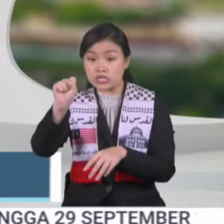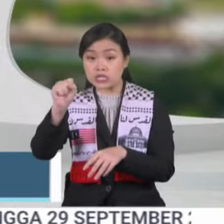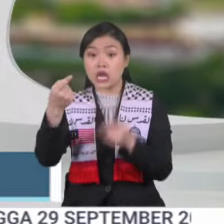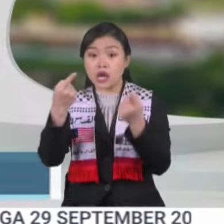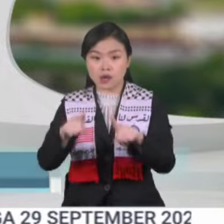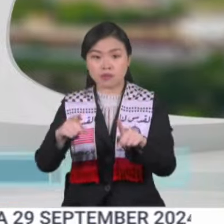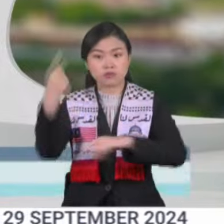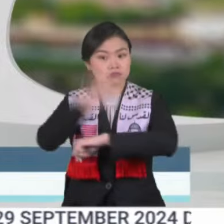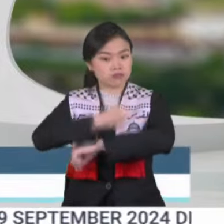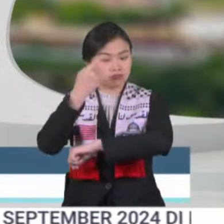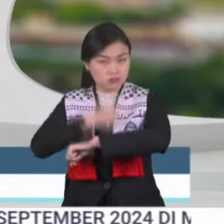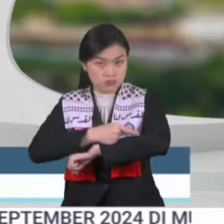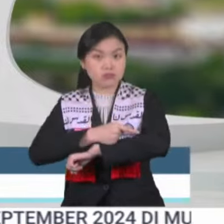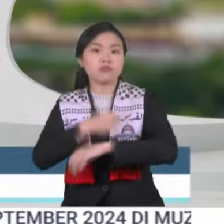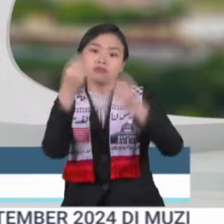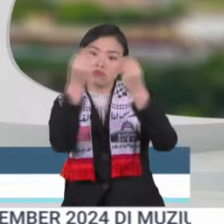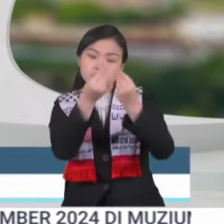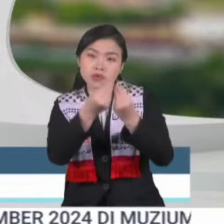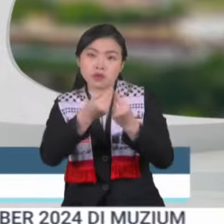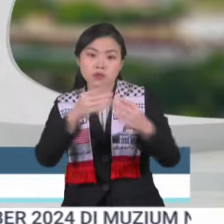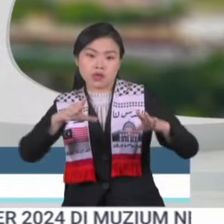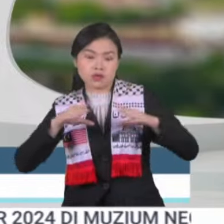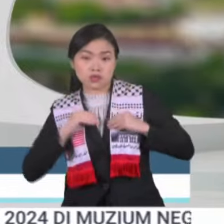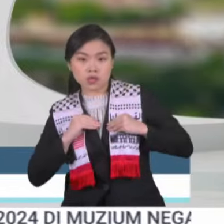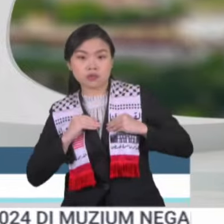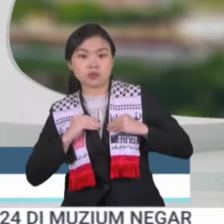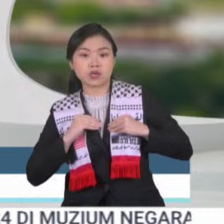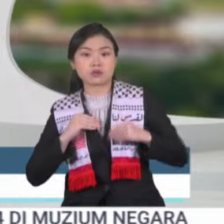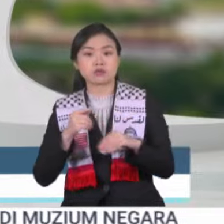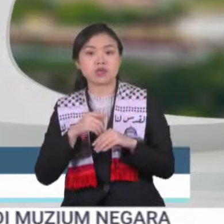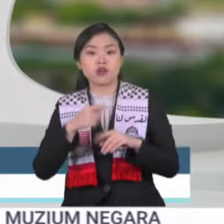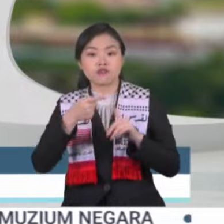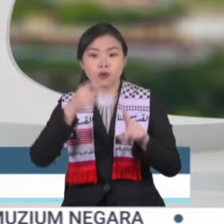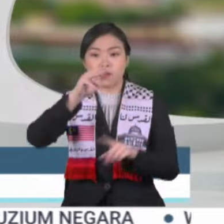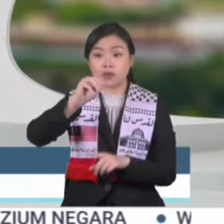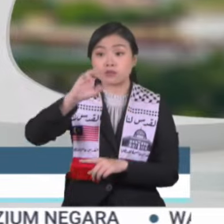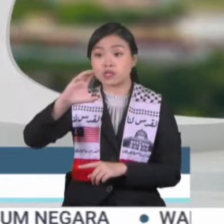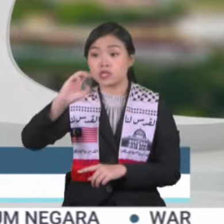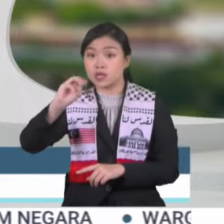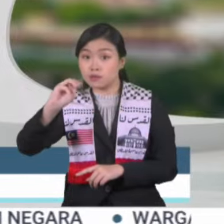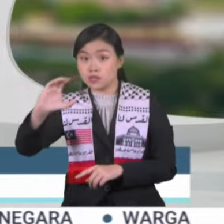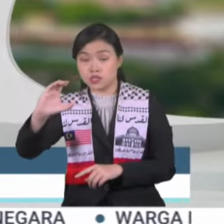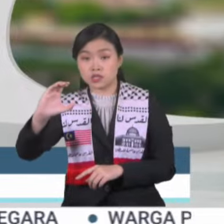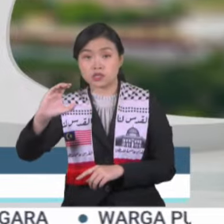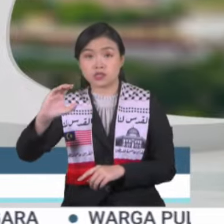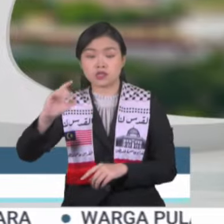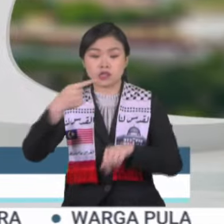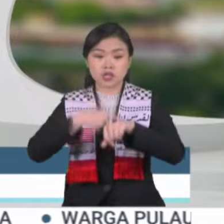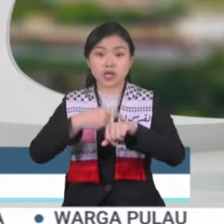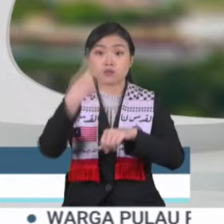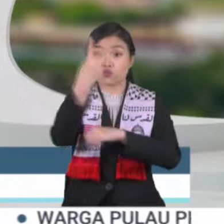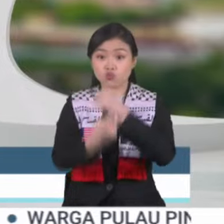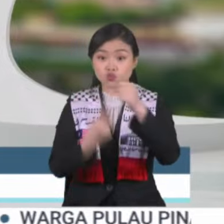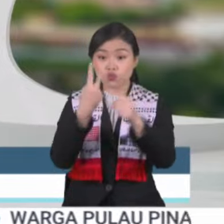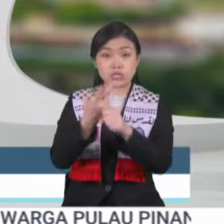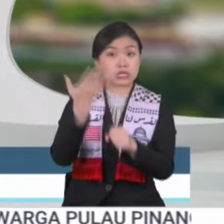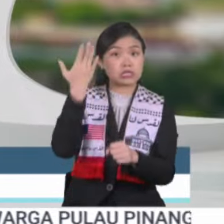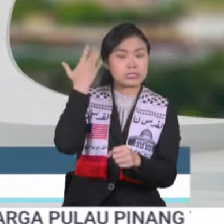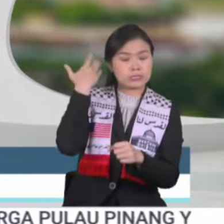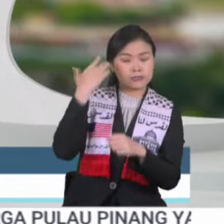berlaku setiap hari. Jumlah ini diterima Suruhanjaya Komunikasi dan Multimedia MCMC untuk tempoh 2 tahun